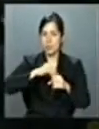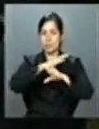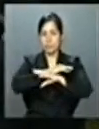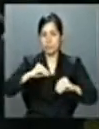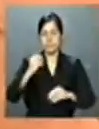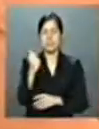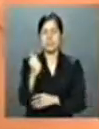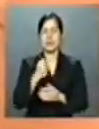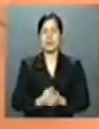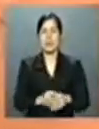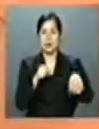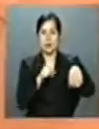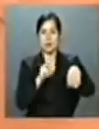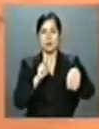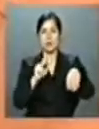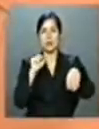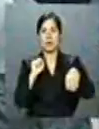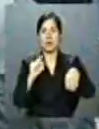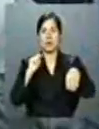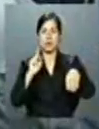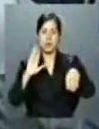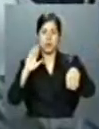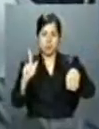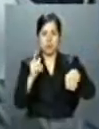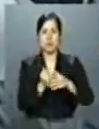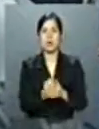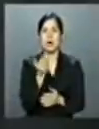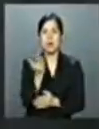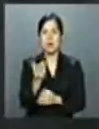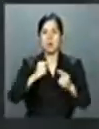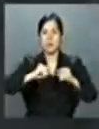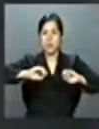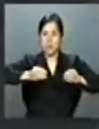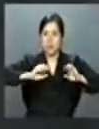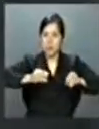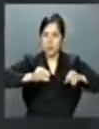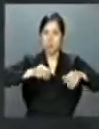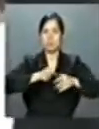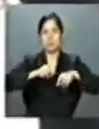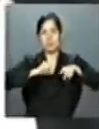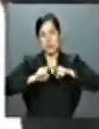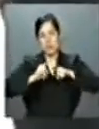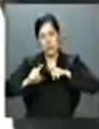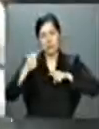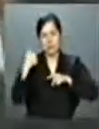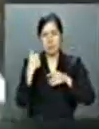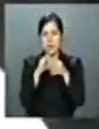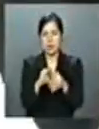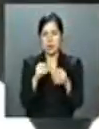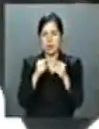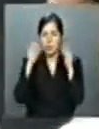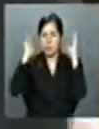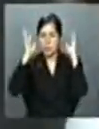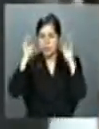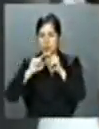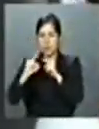ที่ดูแลงานด้านผู้บริโภคยังเรียกร้องให้สถานีวิทยุแต่ละแห่งเข้มงวดกับการโฆษณาสินค้าและการกระทำที่ผิดกฎหมายในช่